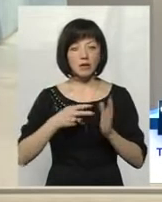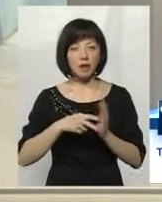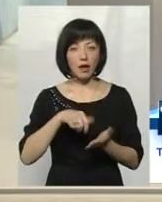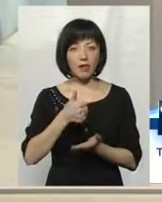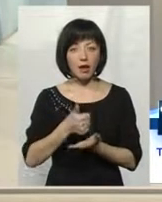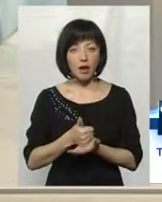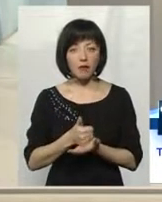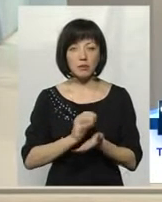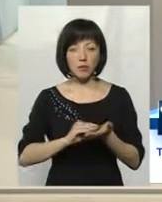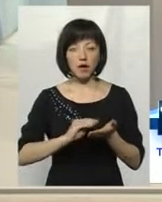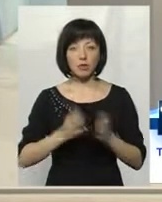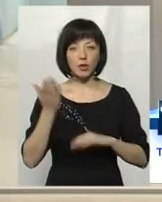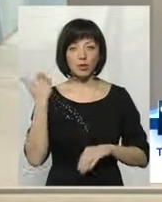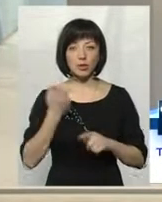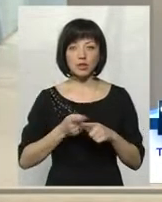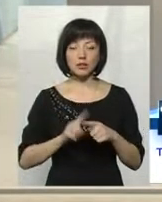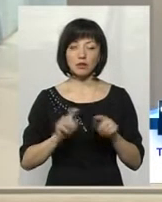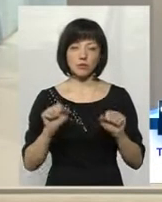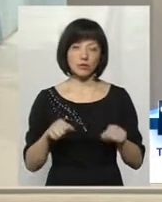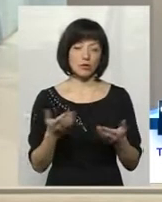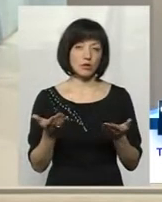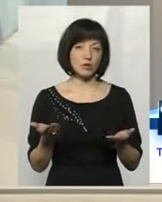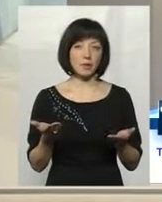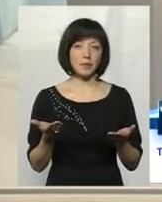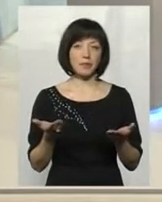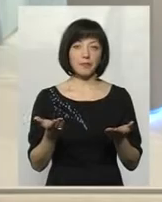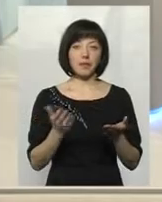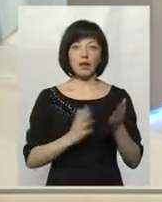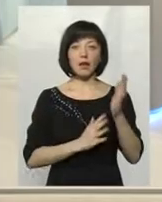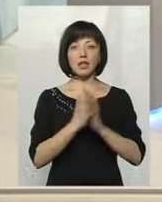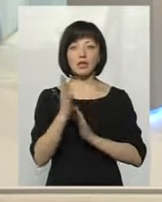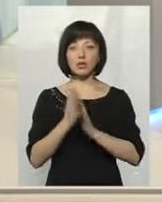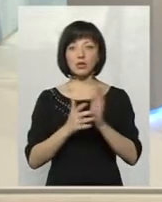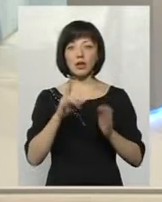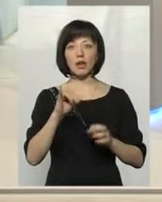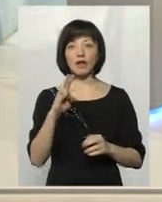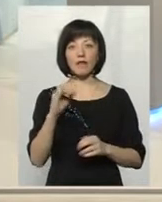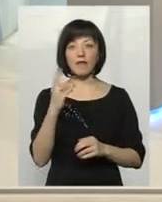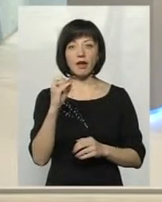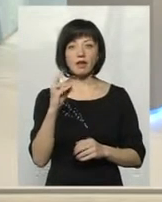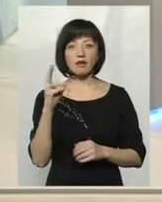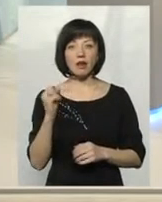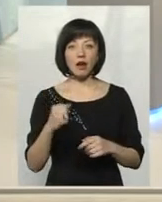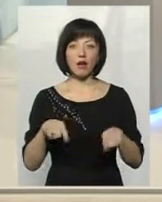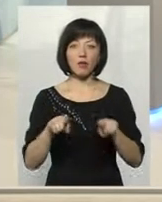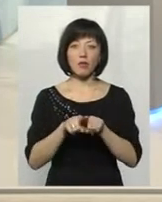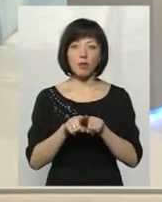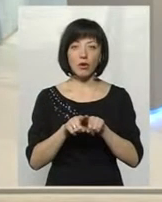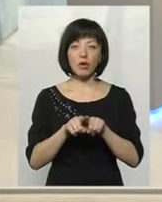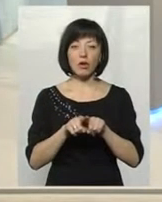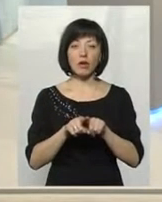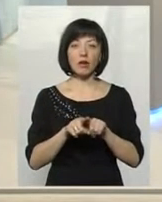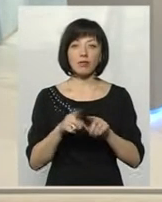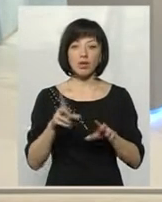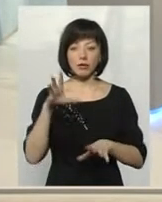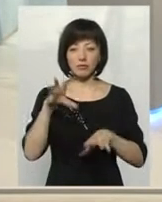генеральним планом раніше, це можна навести Лісогринівецьку або вулицю Джерельну, вони вже такими ніколи не стануть, бо